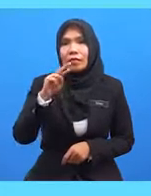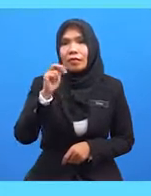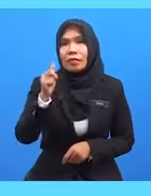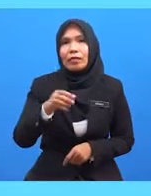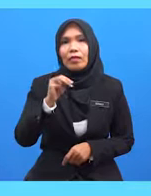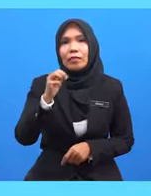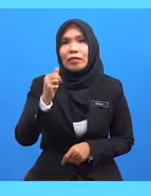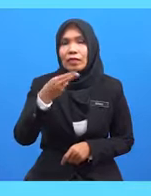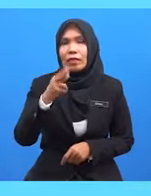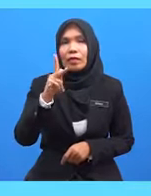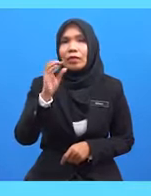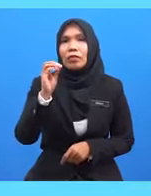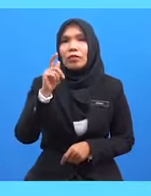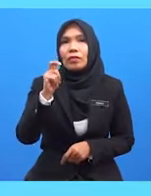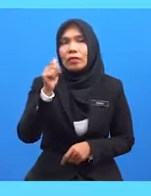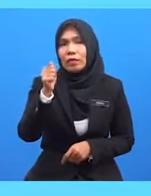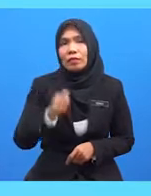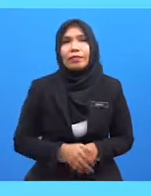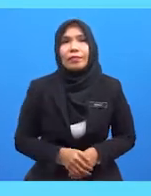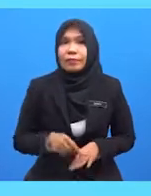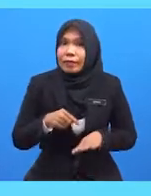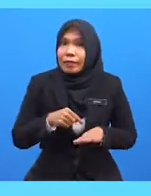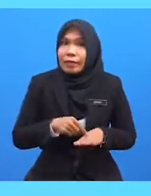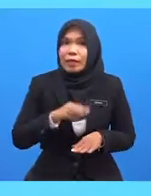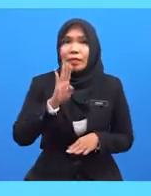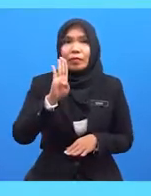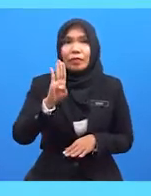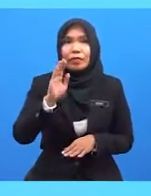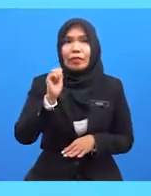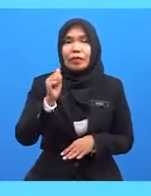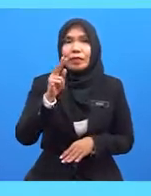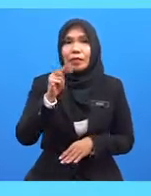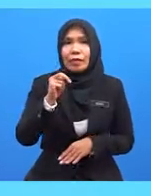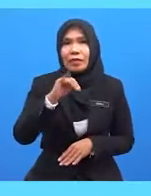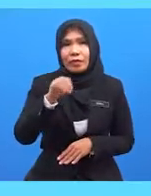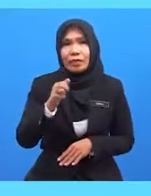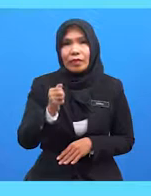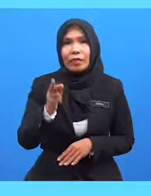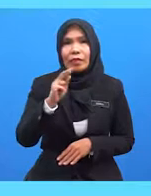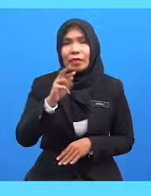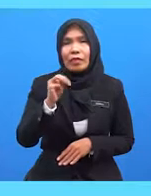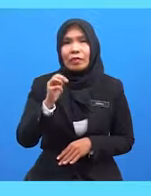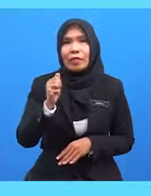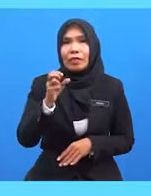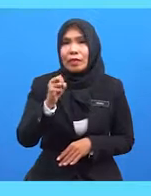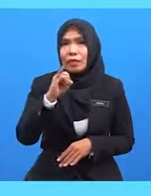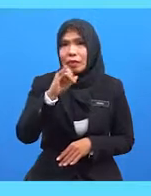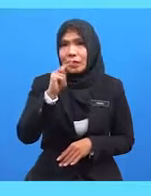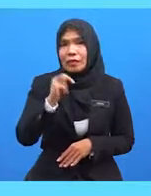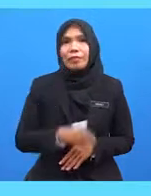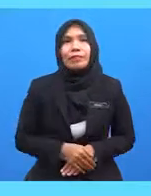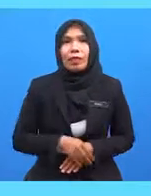syair Rakis. Di Banjarmasin, penulis yang aktif ialah Ashad Al-Banjari